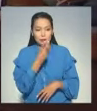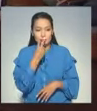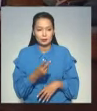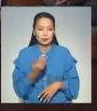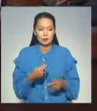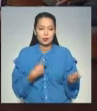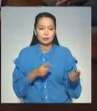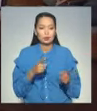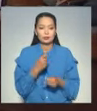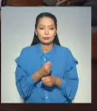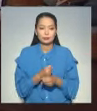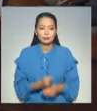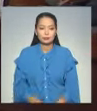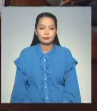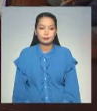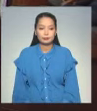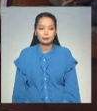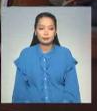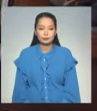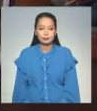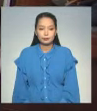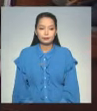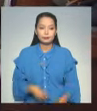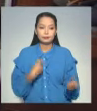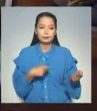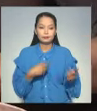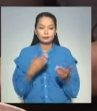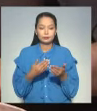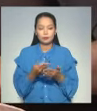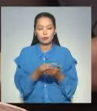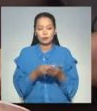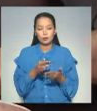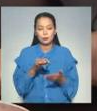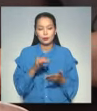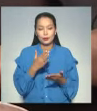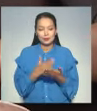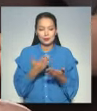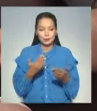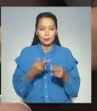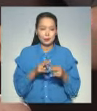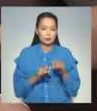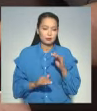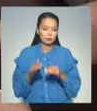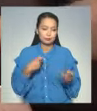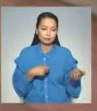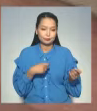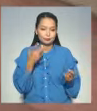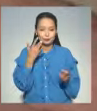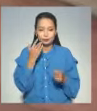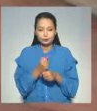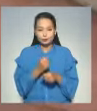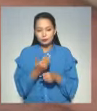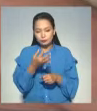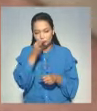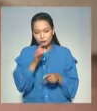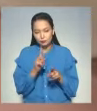домбыраны несін жасап жатсыз? Қазір мен домбыраға ою басу үстіндемін. Айбат Кәрібай бала кезінен домбыра жасаумен айналысады. Бұл кәсіп әкеден